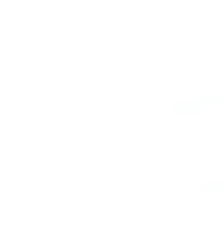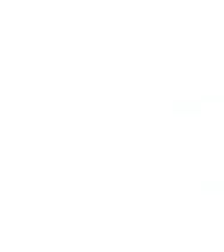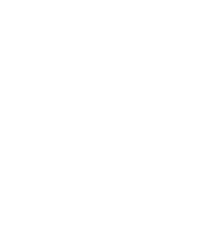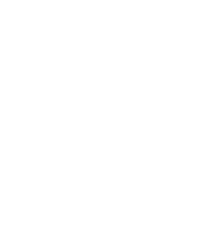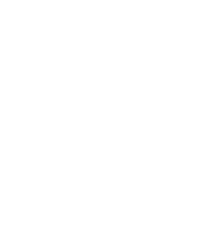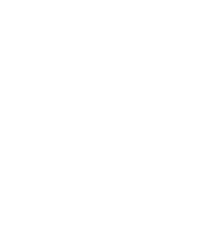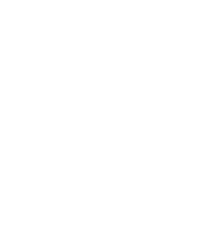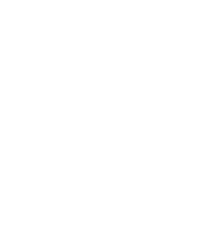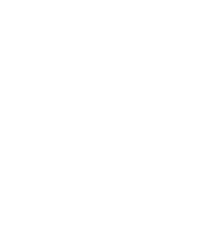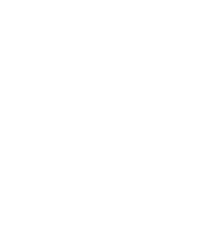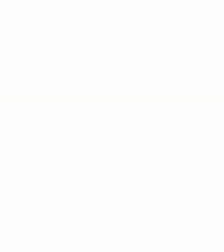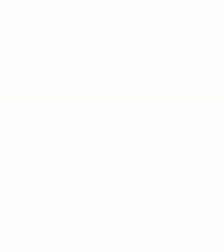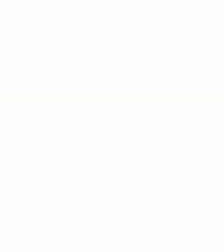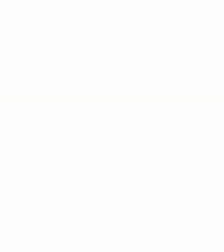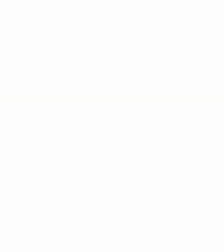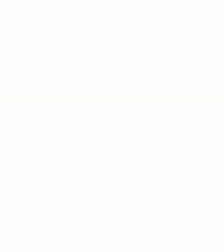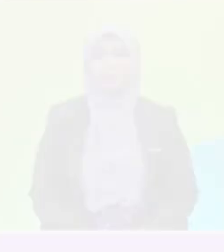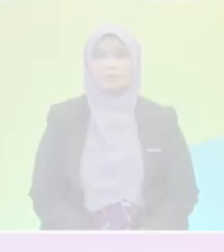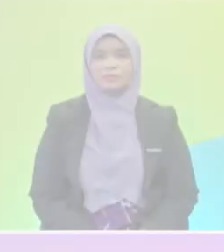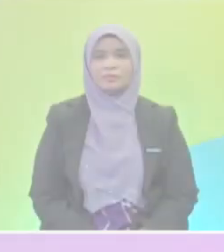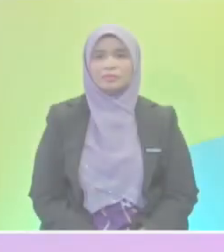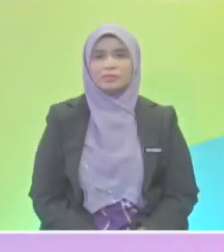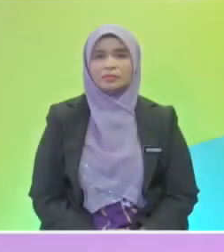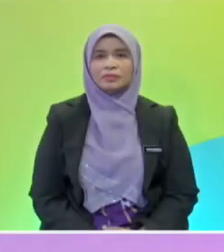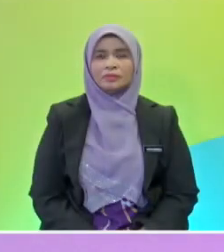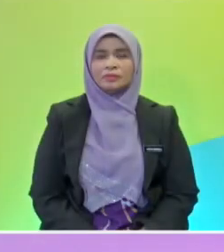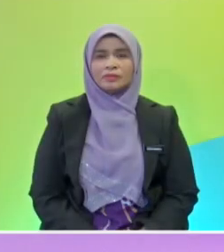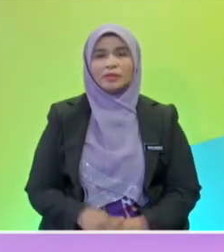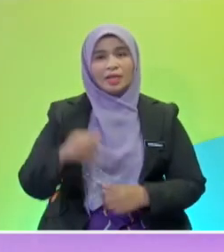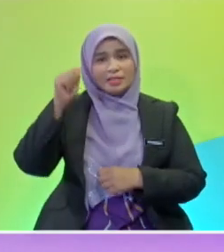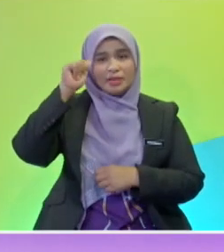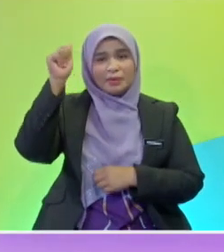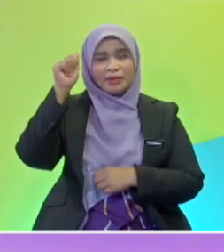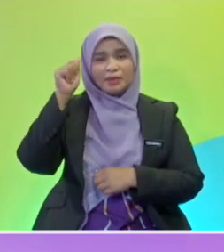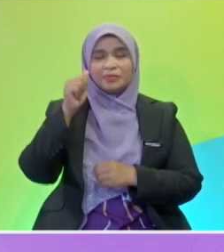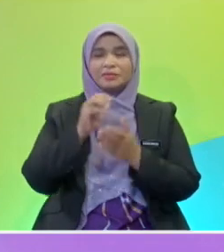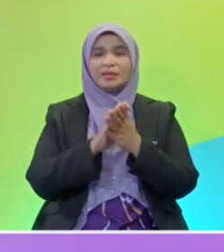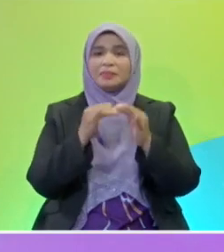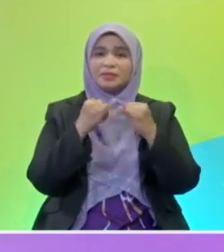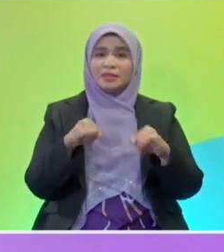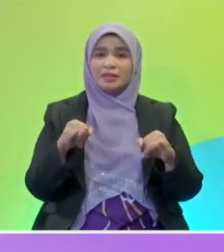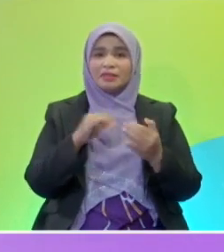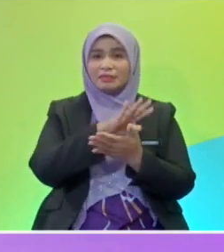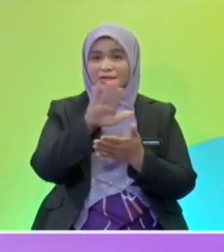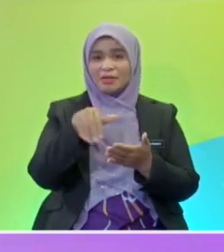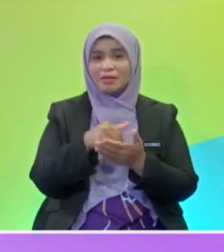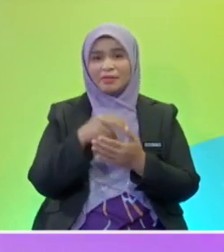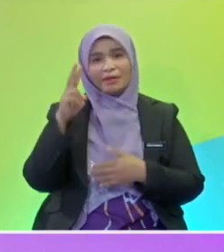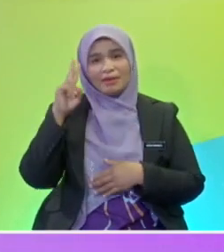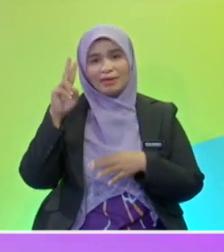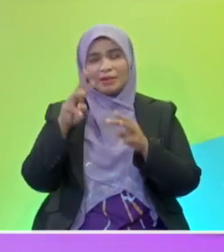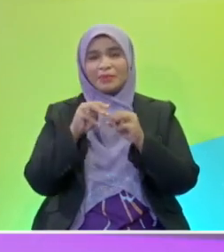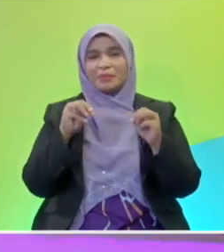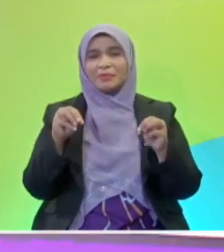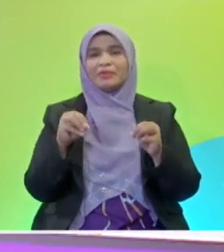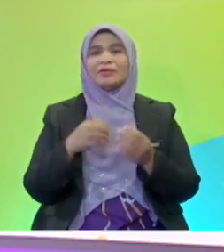baiki Didik TV KPM Assalamualaikum salam sejahtera semua Hai murid-murid tahap